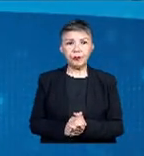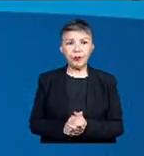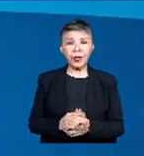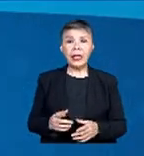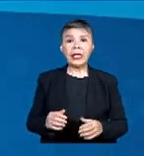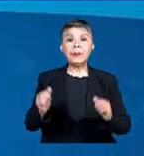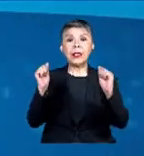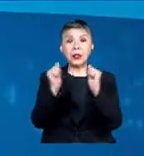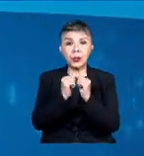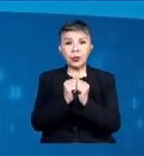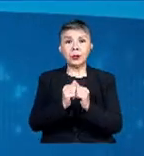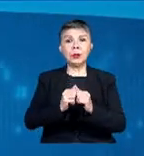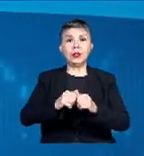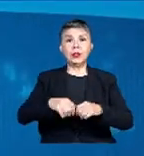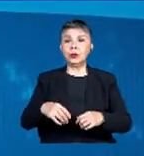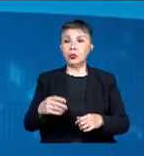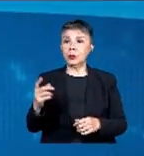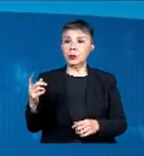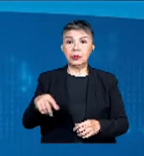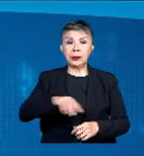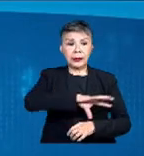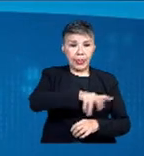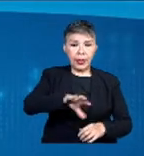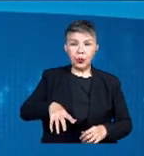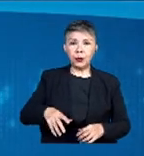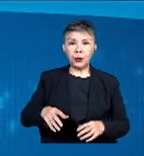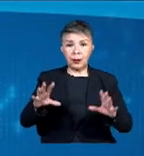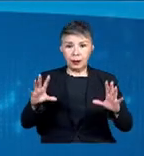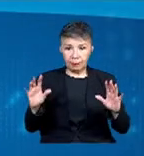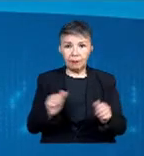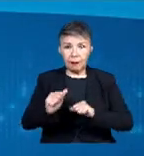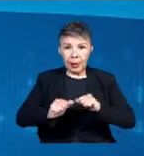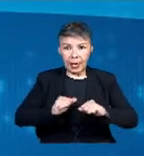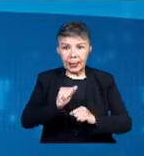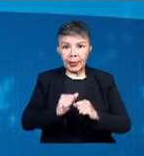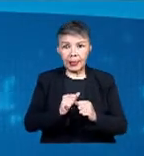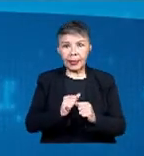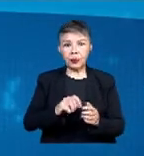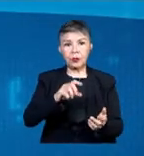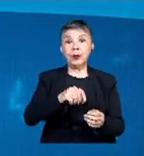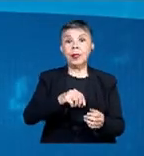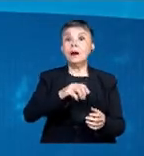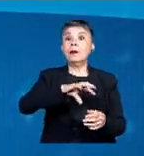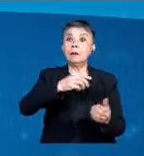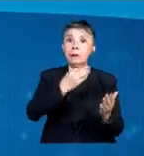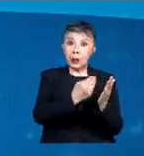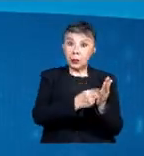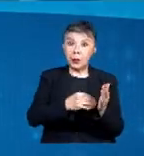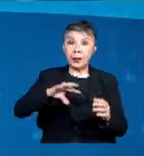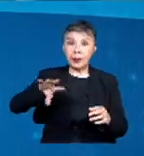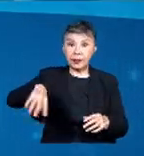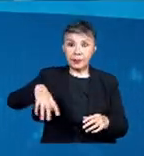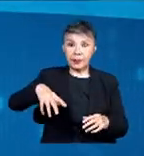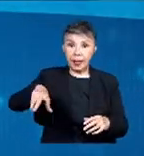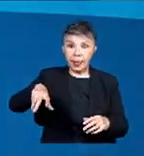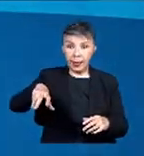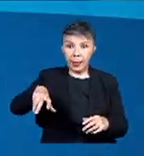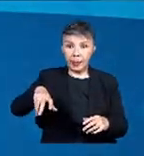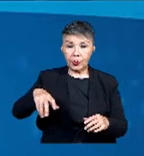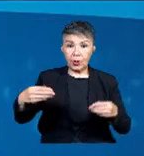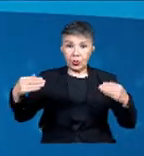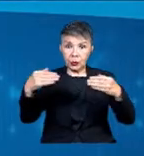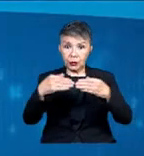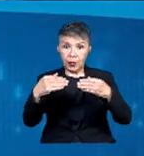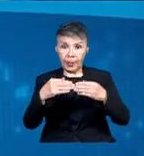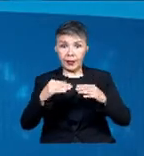komitmen daerah untuk merealisasikan peraturan daerah. Sehingga apa? Sehingga penyandang